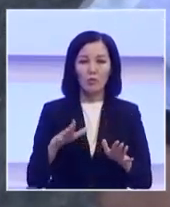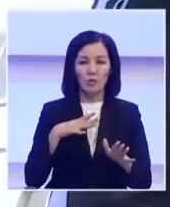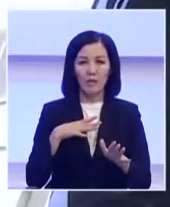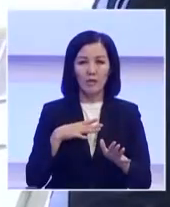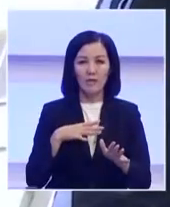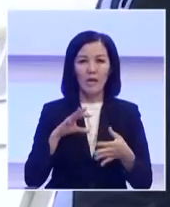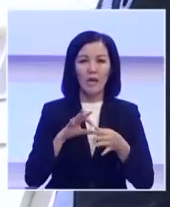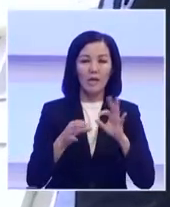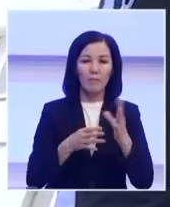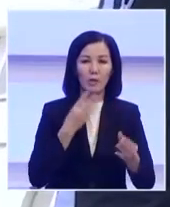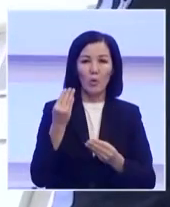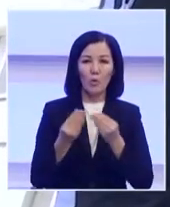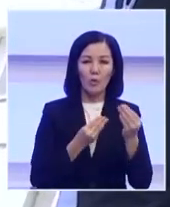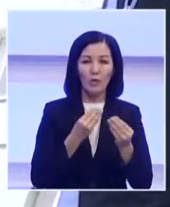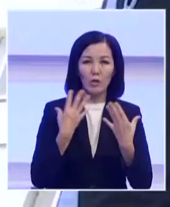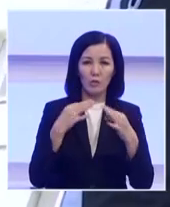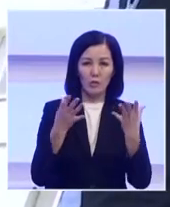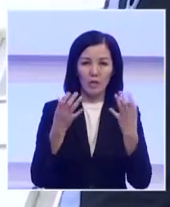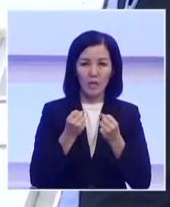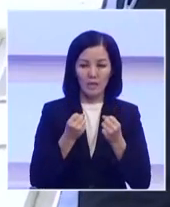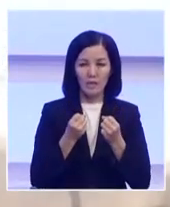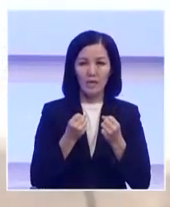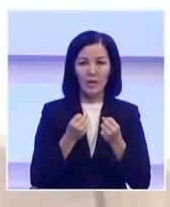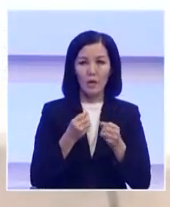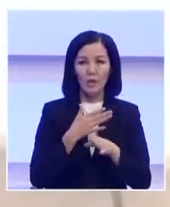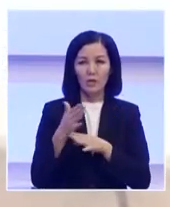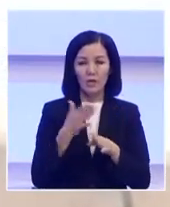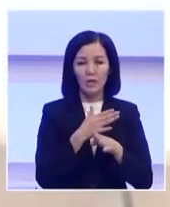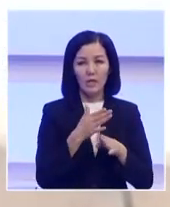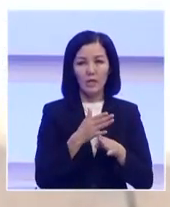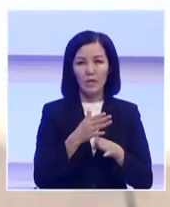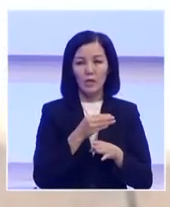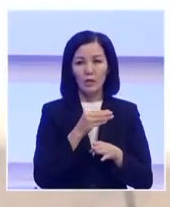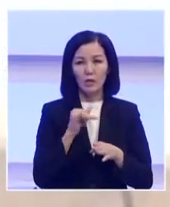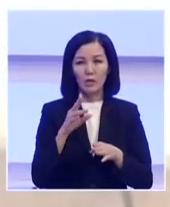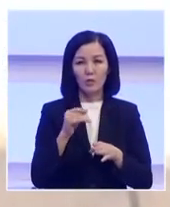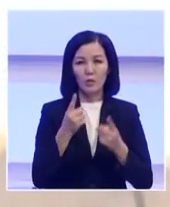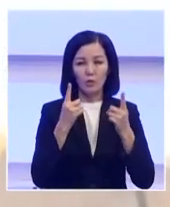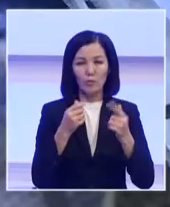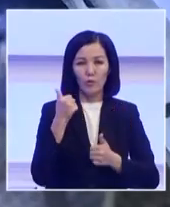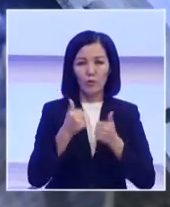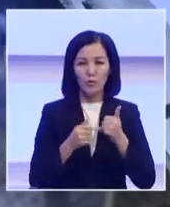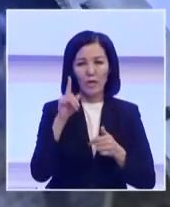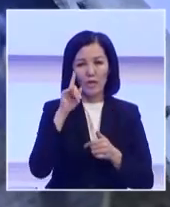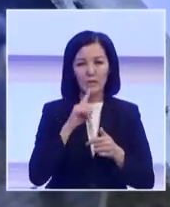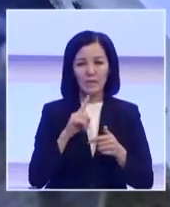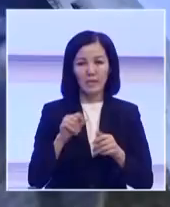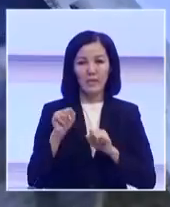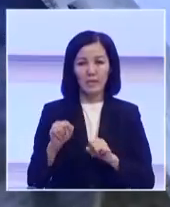Олимпиадасына жолдама алуына жеткілікті болды. Сонымен қатар, жекелесін бойынша да жетісулық мергендер дүбірлі додада ел намысын қорғамақ.